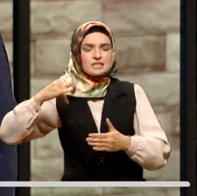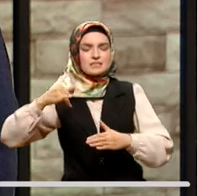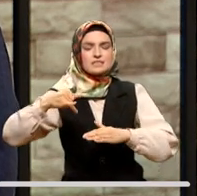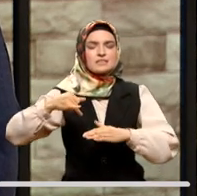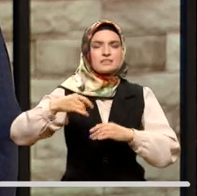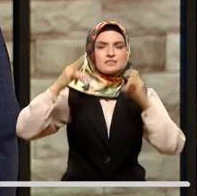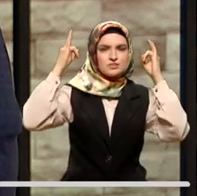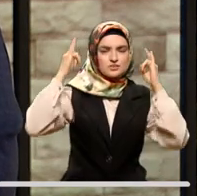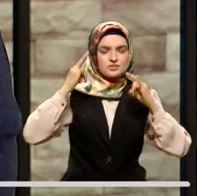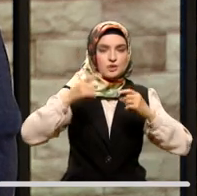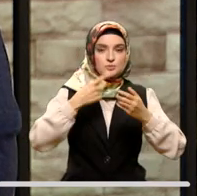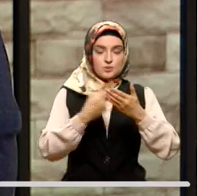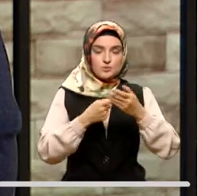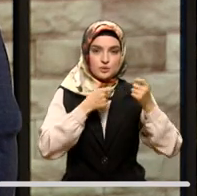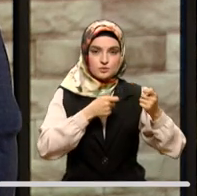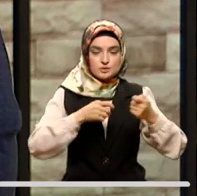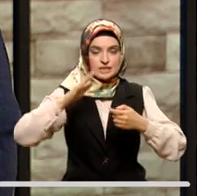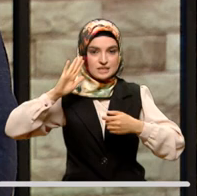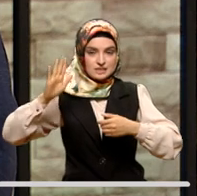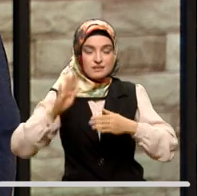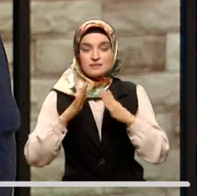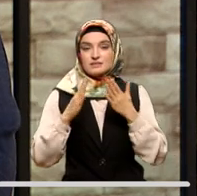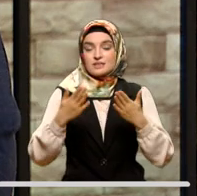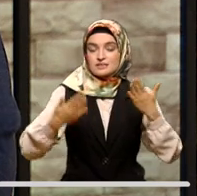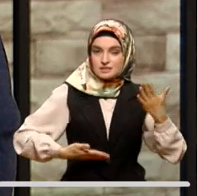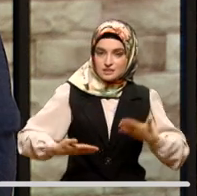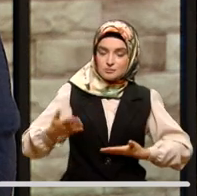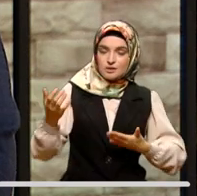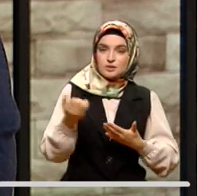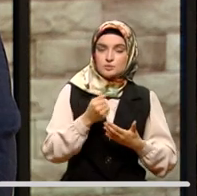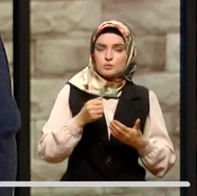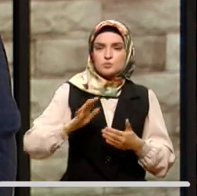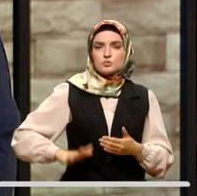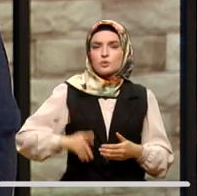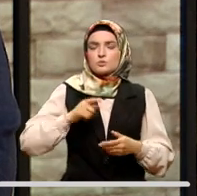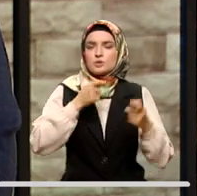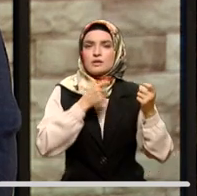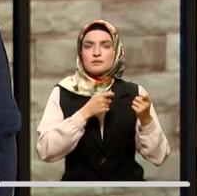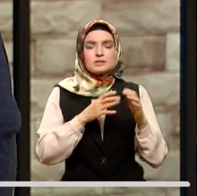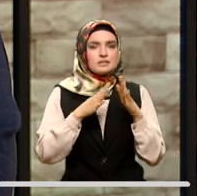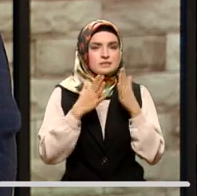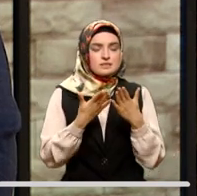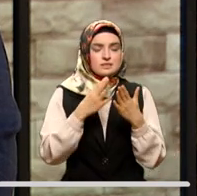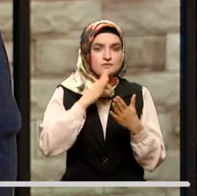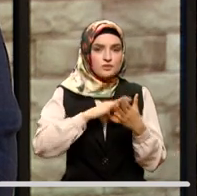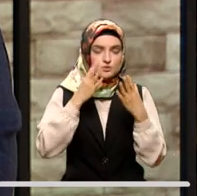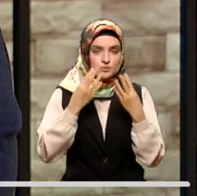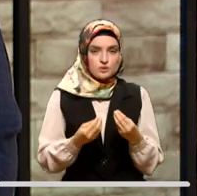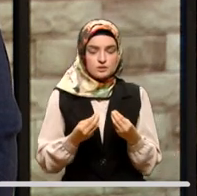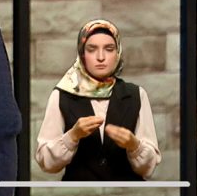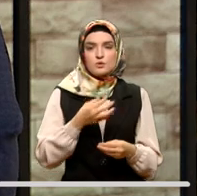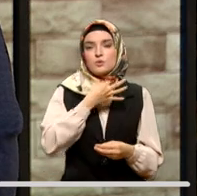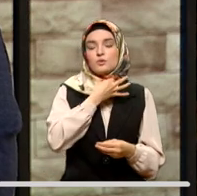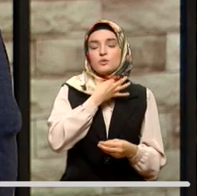kursu ve ilçe müftülüğüne giderek nasıl hizmet alabileceklerini, çocuklarının bu eğitimlerden nasıl faydalanabileceklerinin